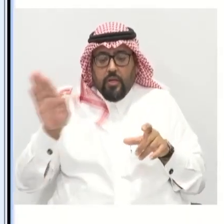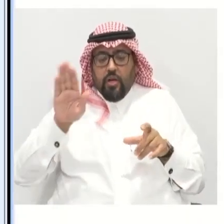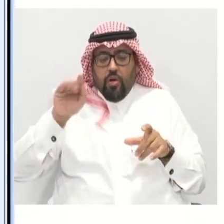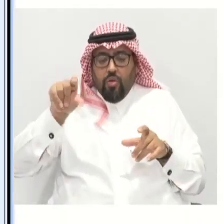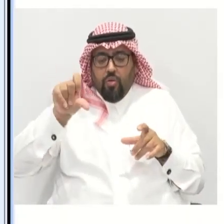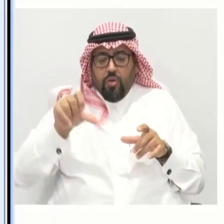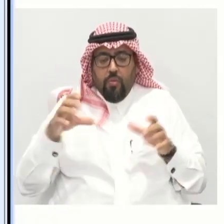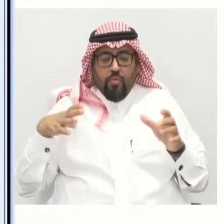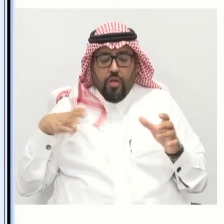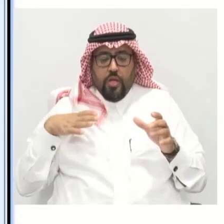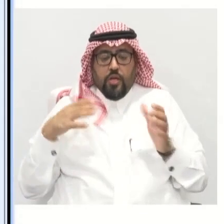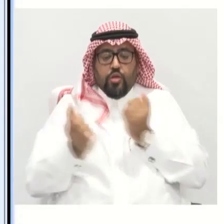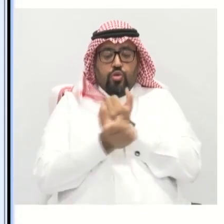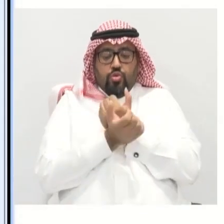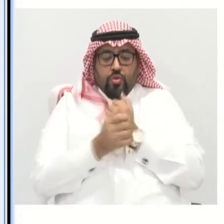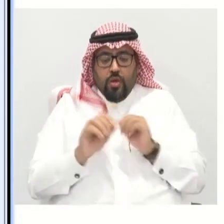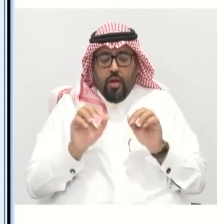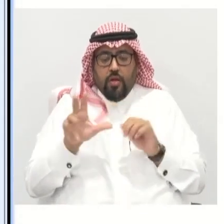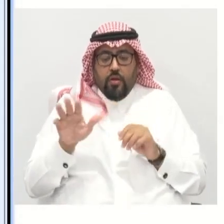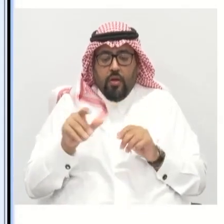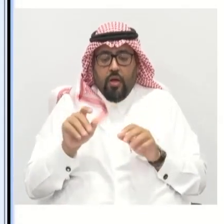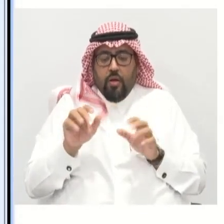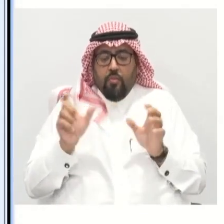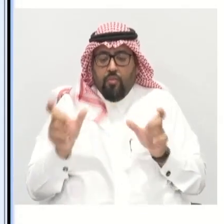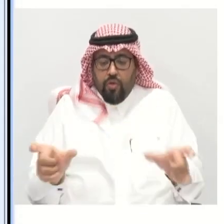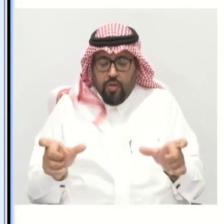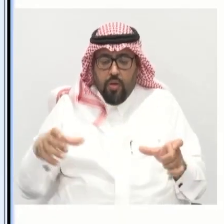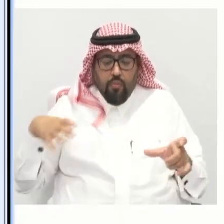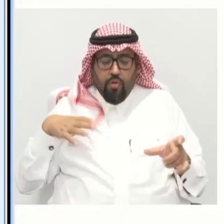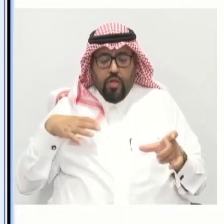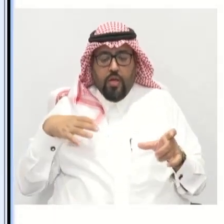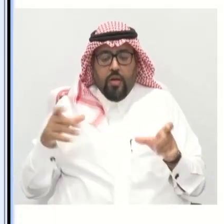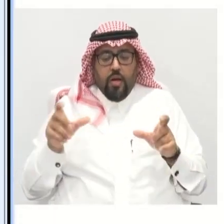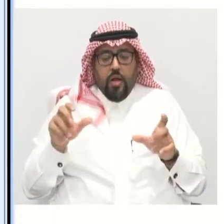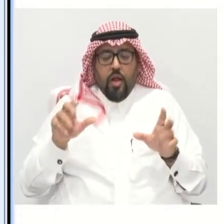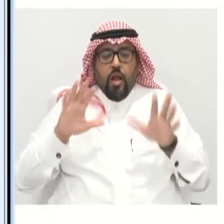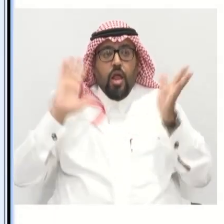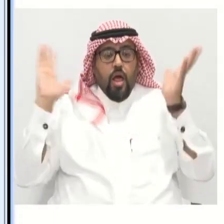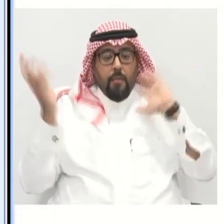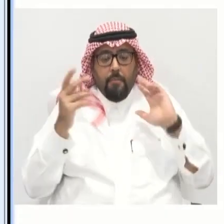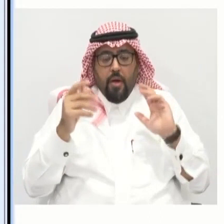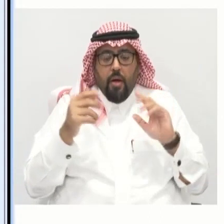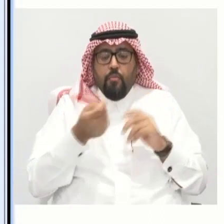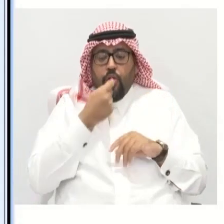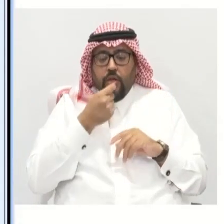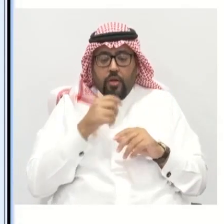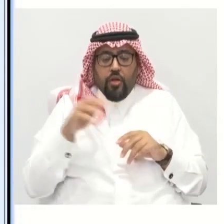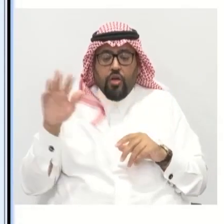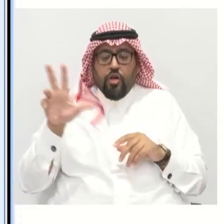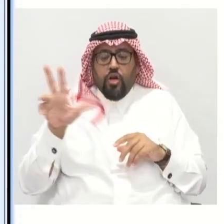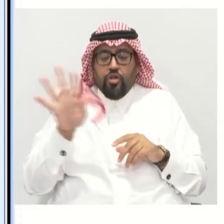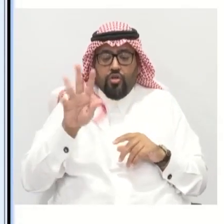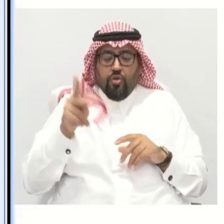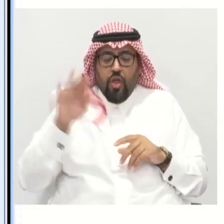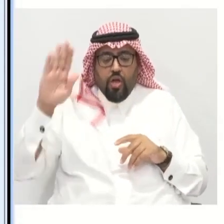العامه للسجون المديريه العامه لمكافحه المخدرات الشرطه